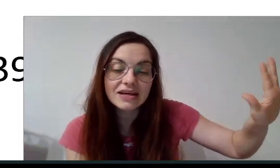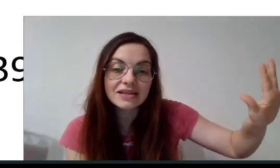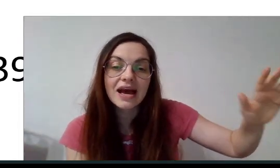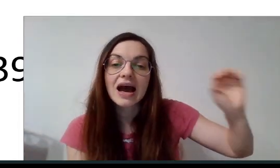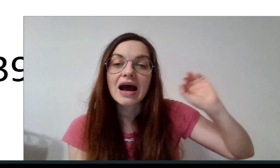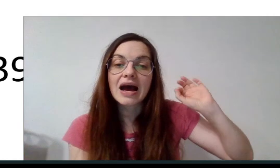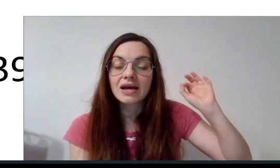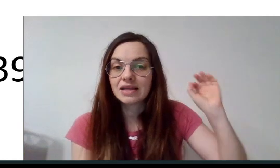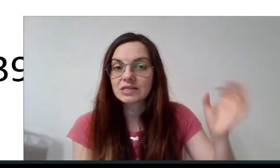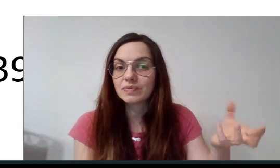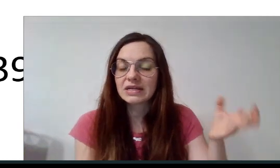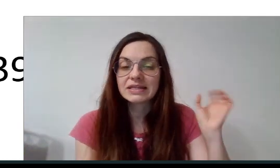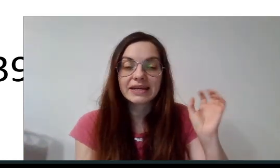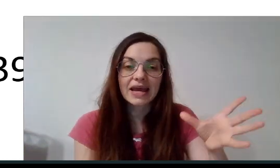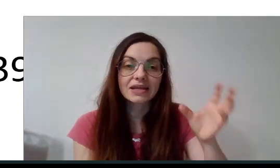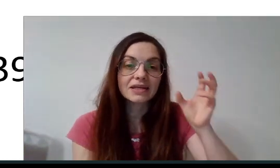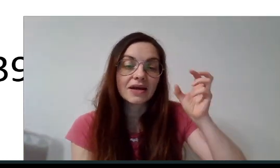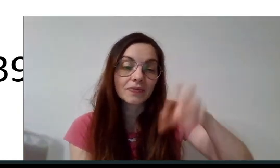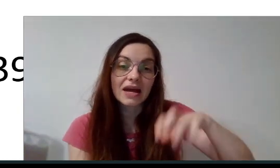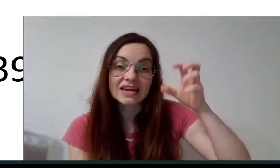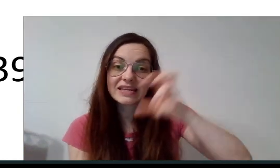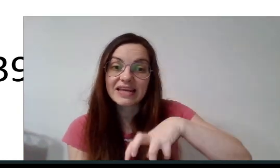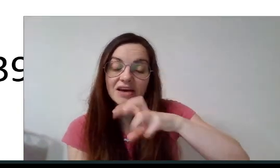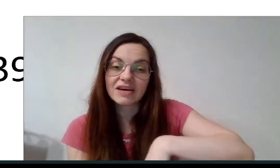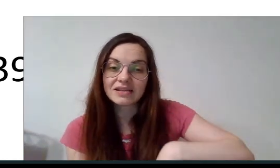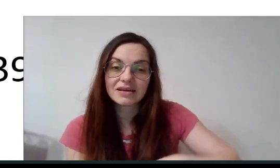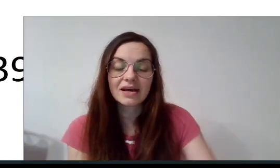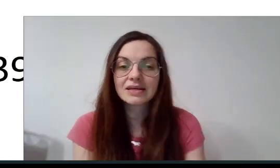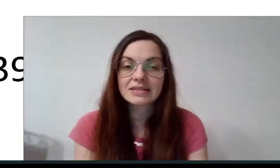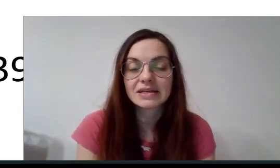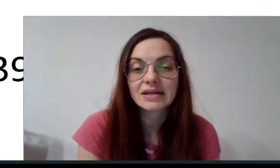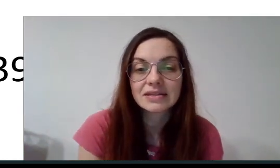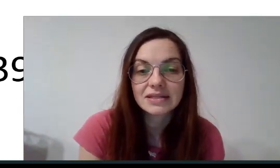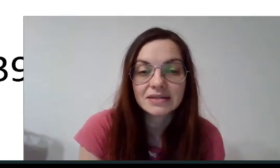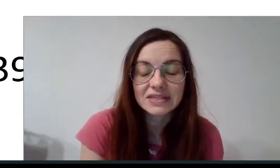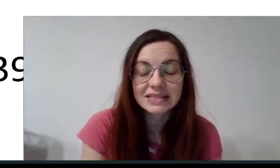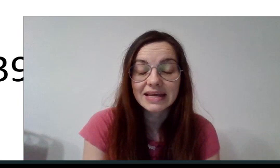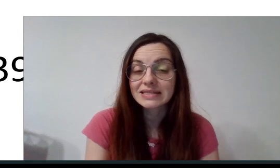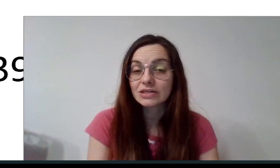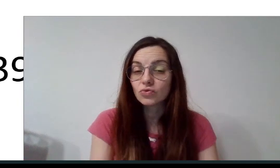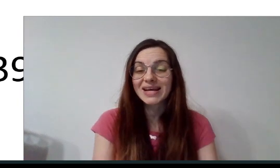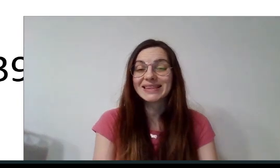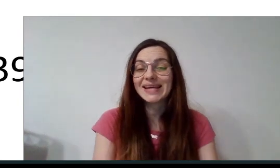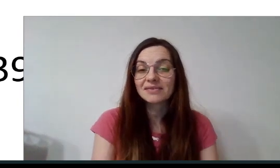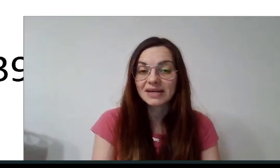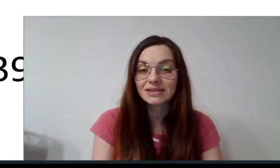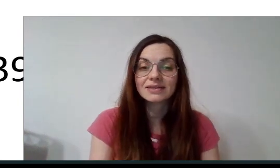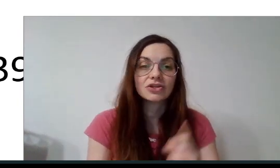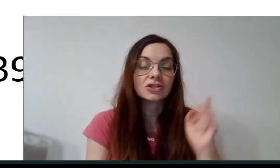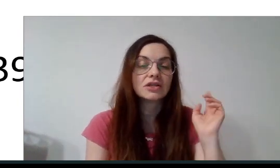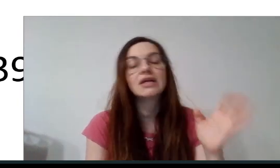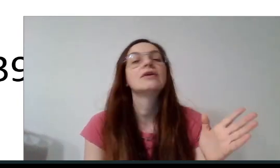Wand, a das Bild hängt an der Wand, a slika visi na zidu, an der Wand,